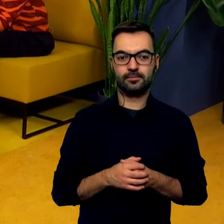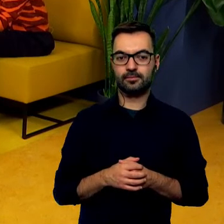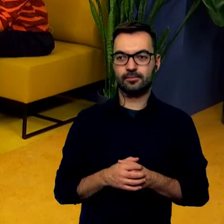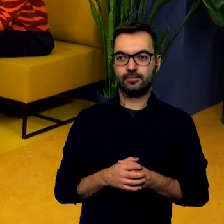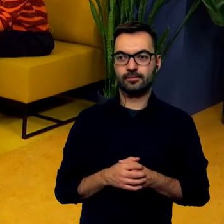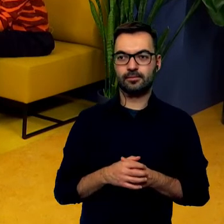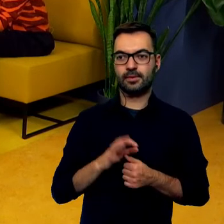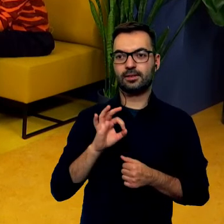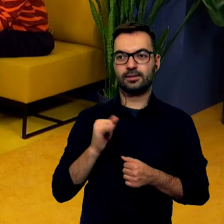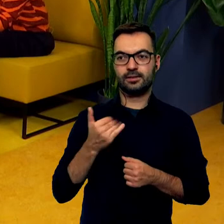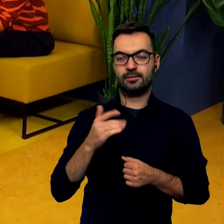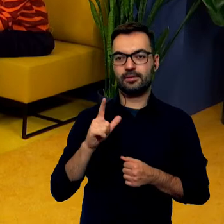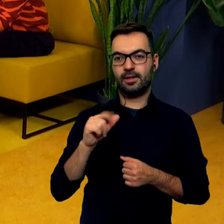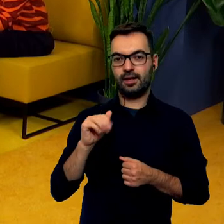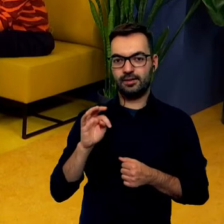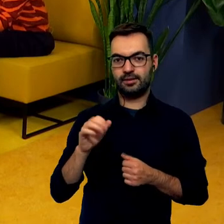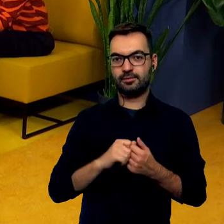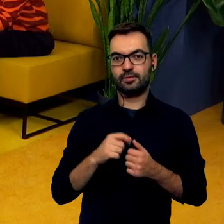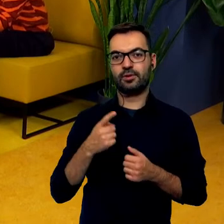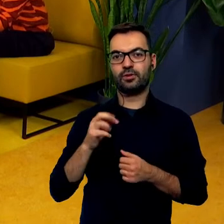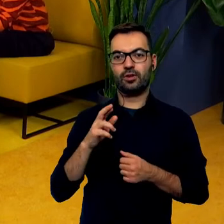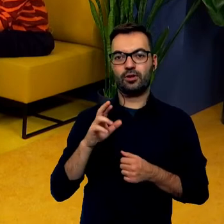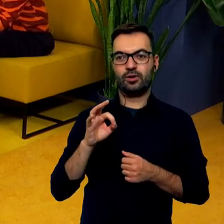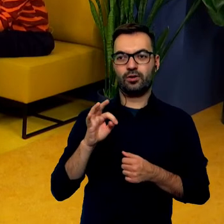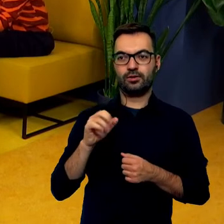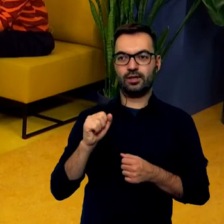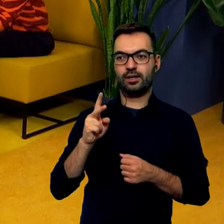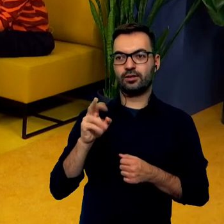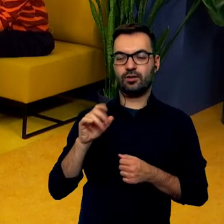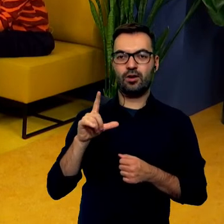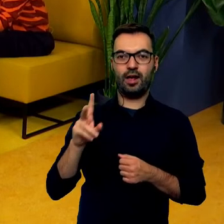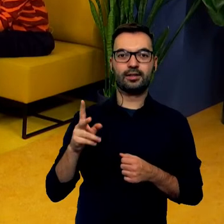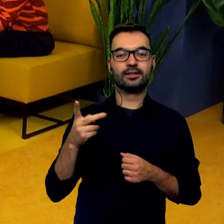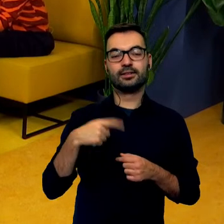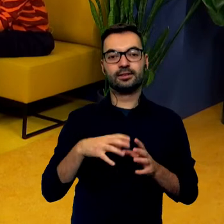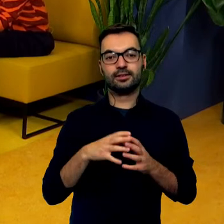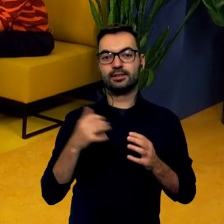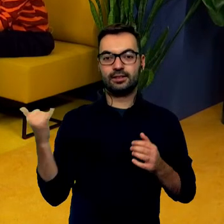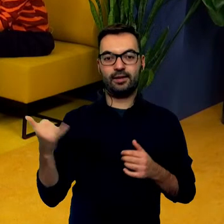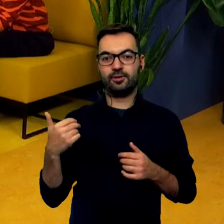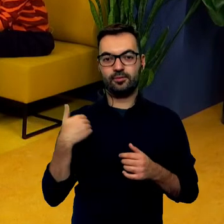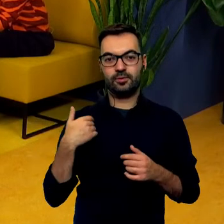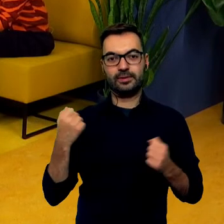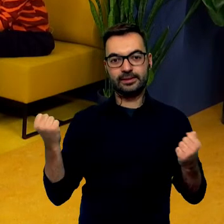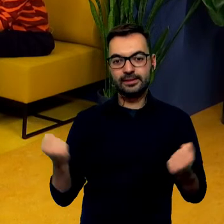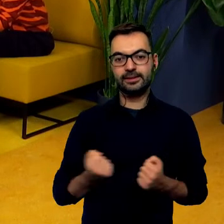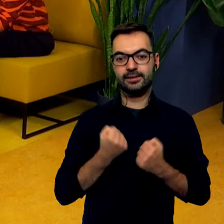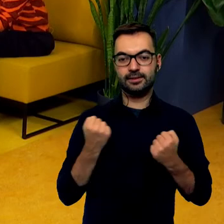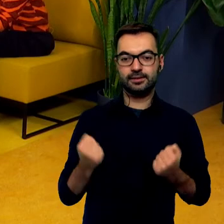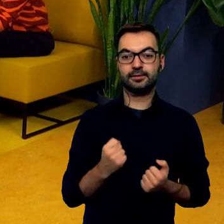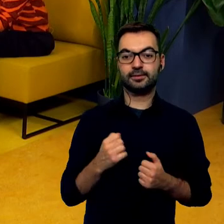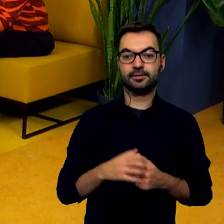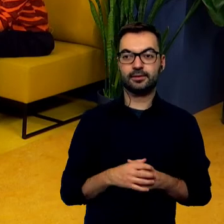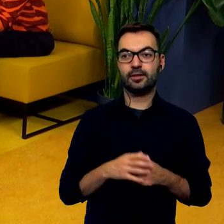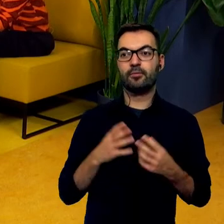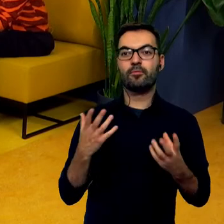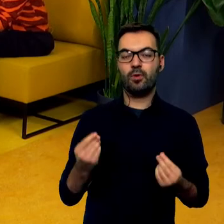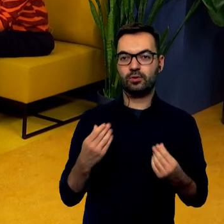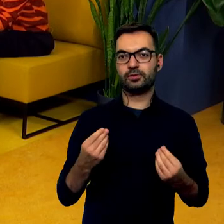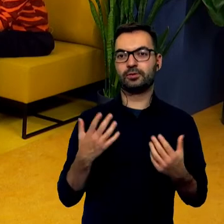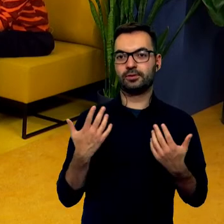czy Simlat, czy Dorota Kolak, tak? I tam zawsze było dążenie po